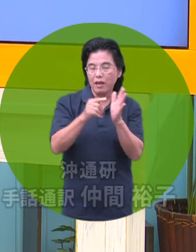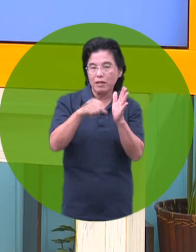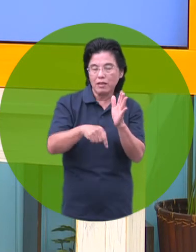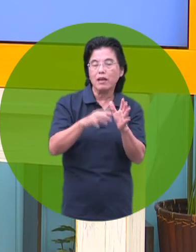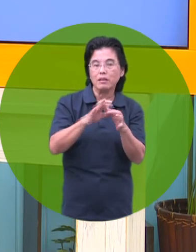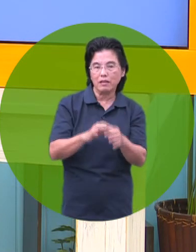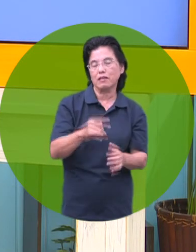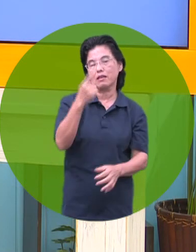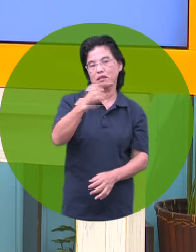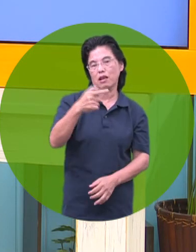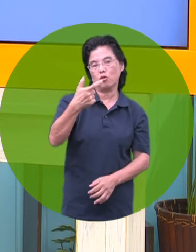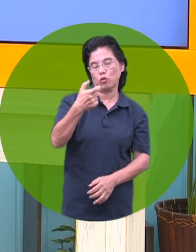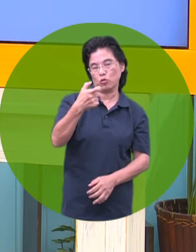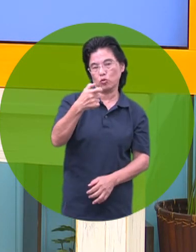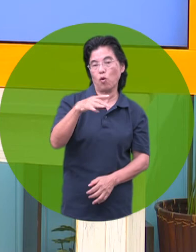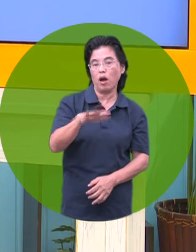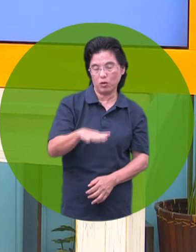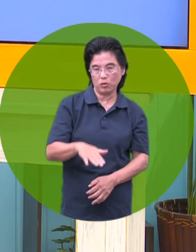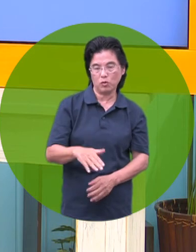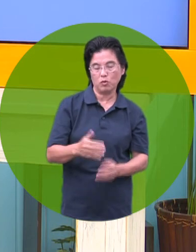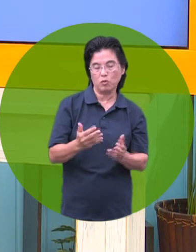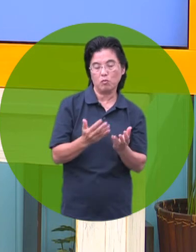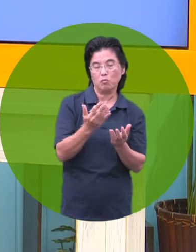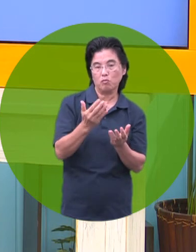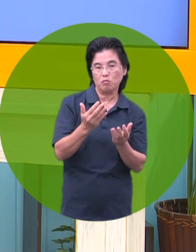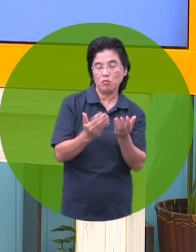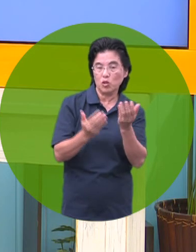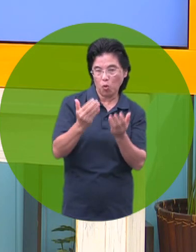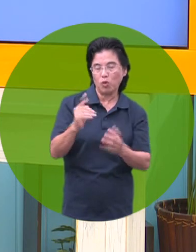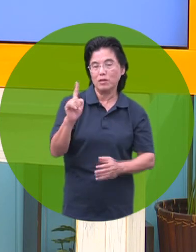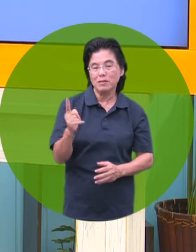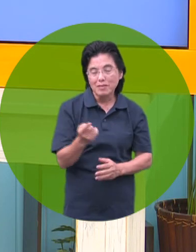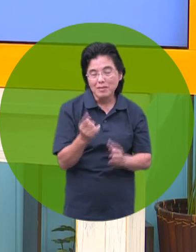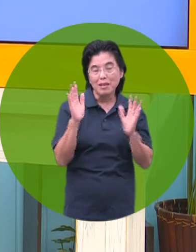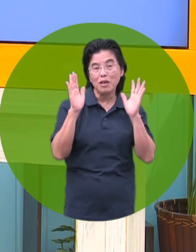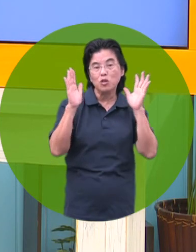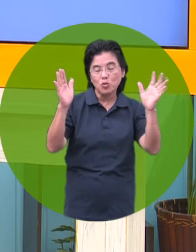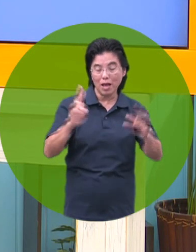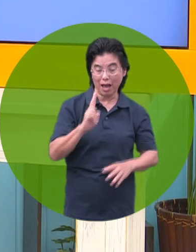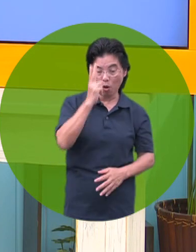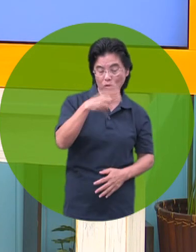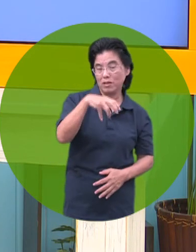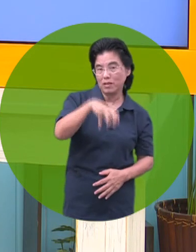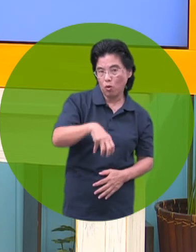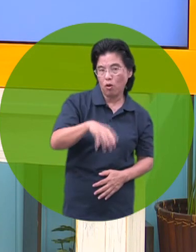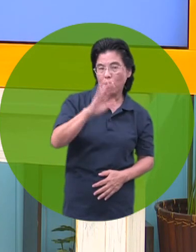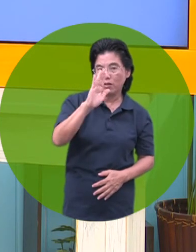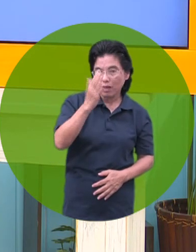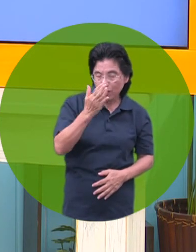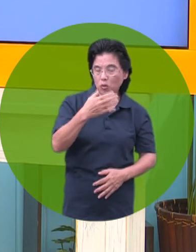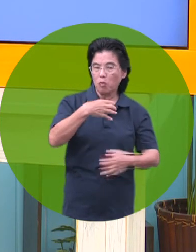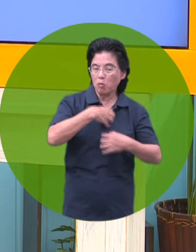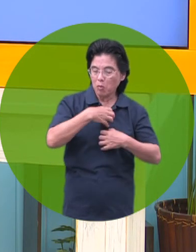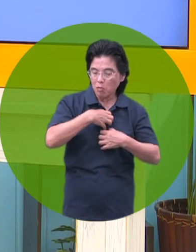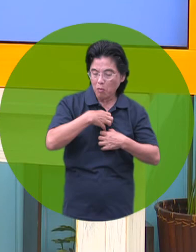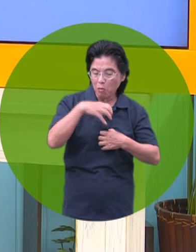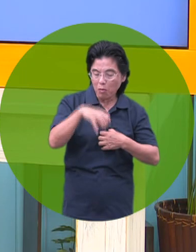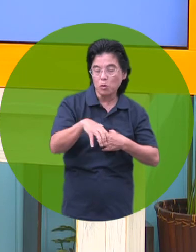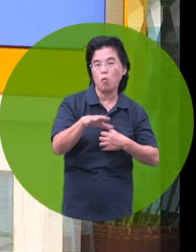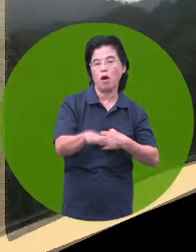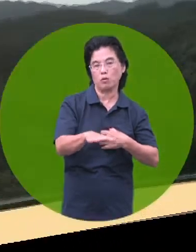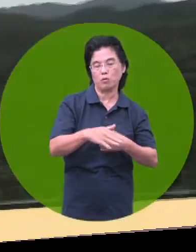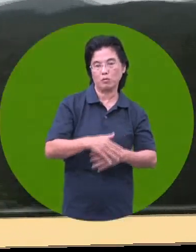カ所もあります。緑の自然豊かな沖縄ですが、その一方で様々な危険も潜んでいるんです。